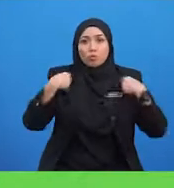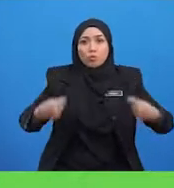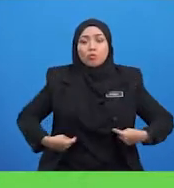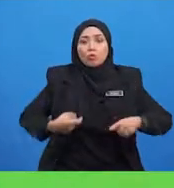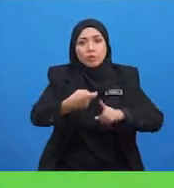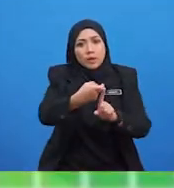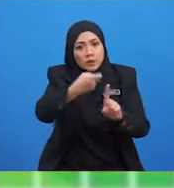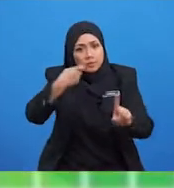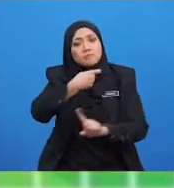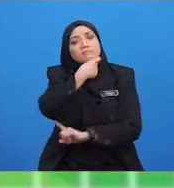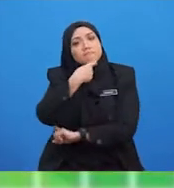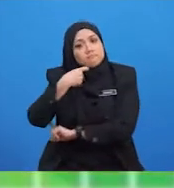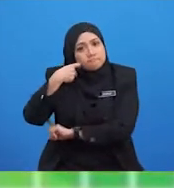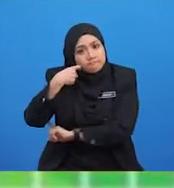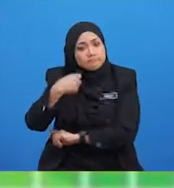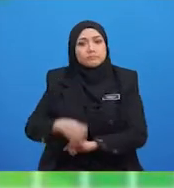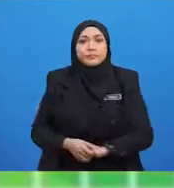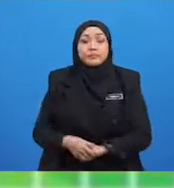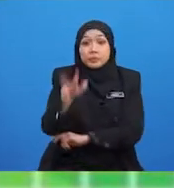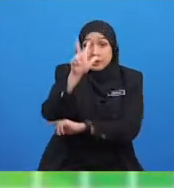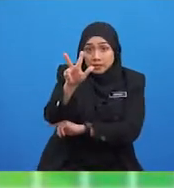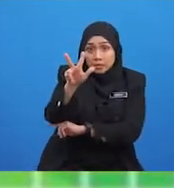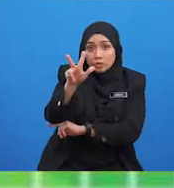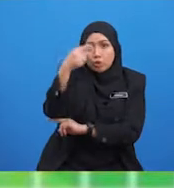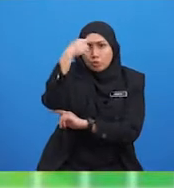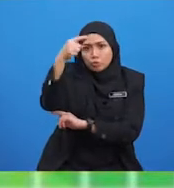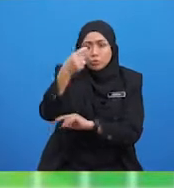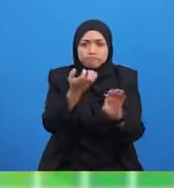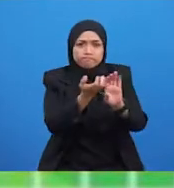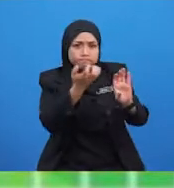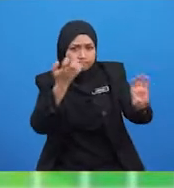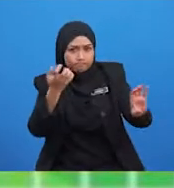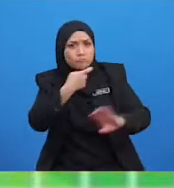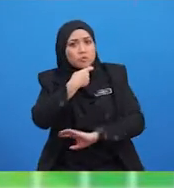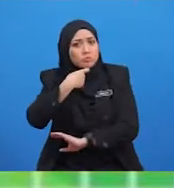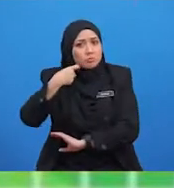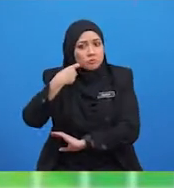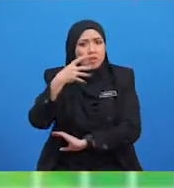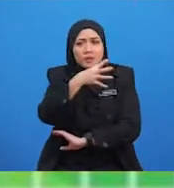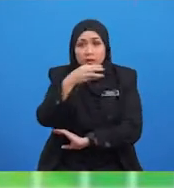dehidrasi. Untuk mengelakkan dehidrasi dan kesannya,